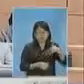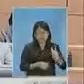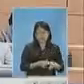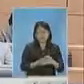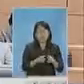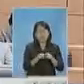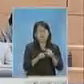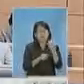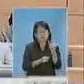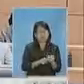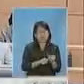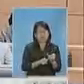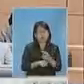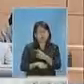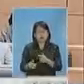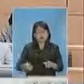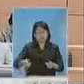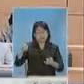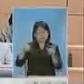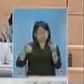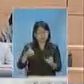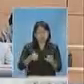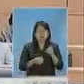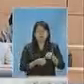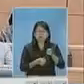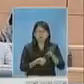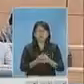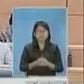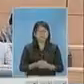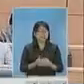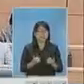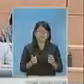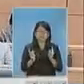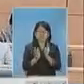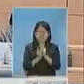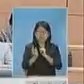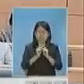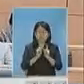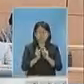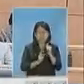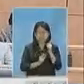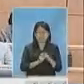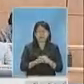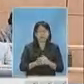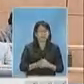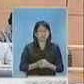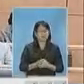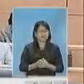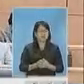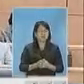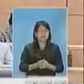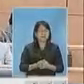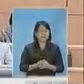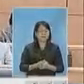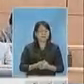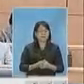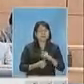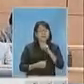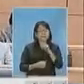ล่างของอีกฝ่ายหนึ่งอยู่ตลอดเวลามันจะคุยกันได้เหรอครับท่านประธาน